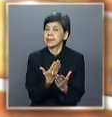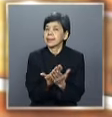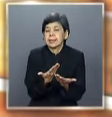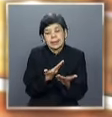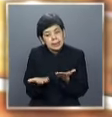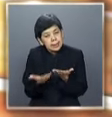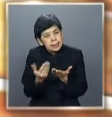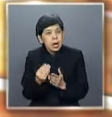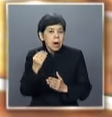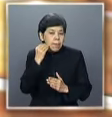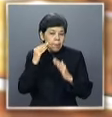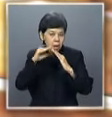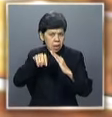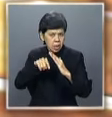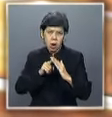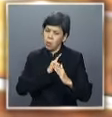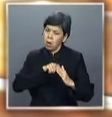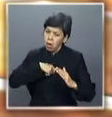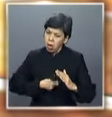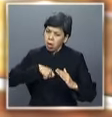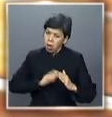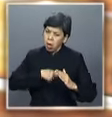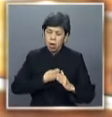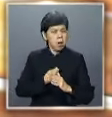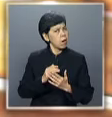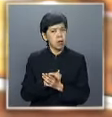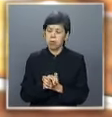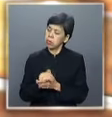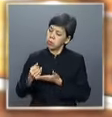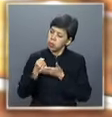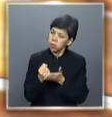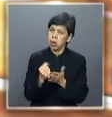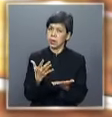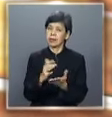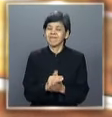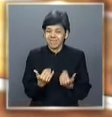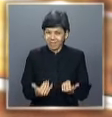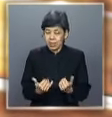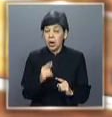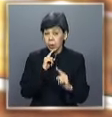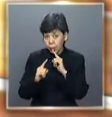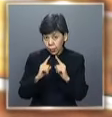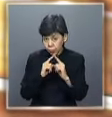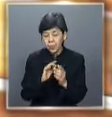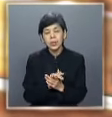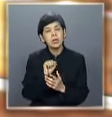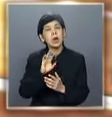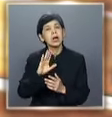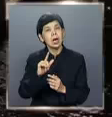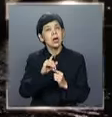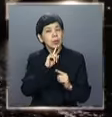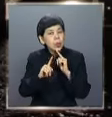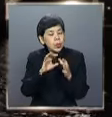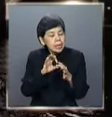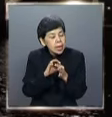ที่บ้านอุปการะเด็กเร่ร่อนนั้นยังไม่ได้รับการสนับสนุนที่ดีพอค่ะในช่วงนี้เราจะไปคุยกับคุณสุรชัยสุขเขียวอ่